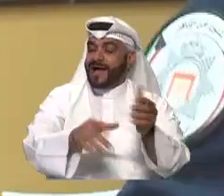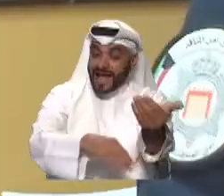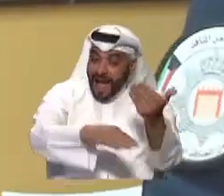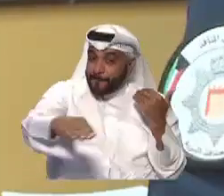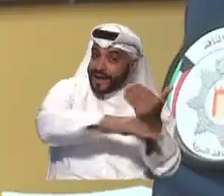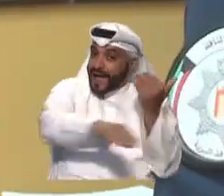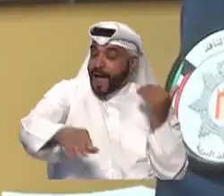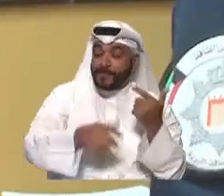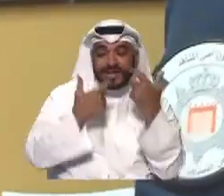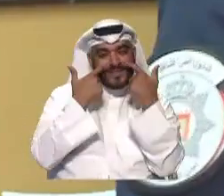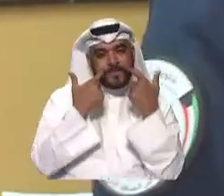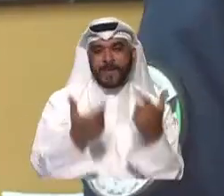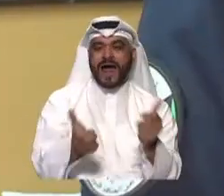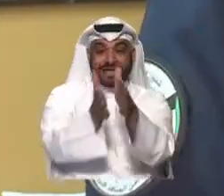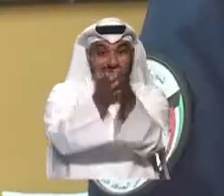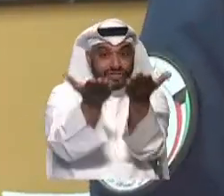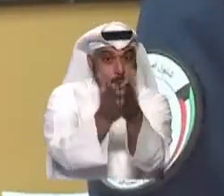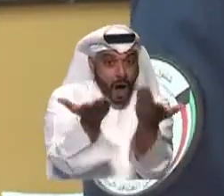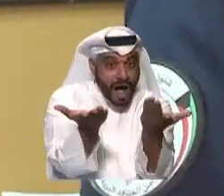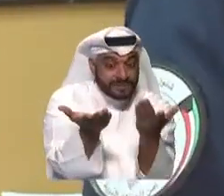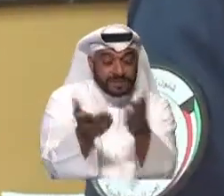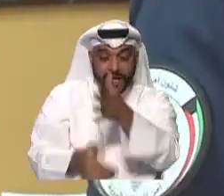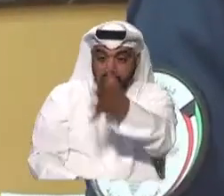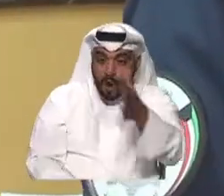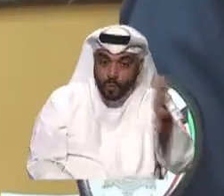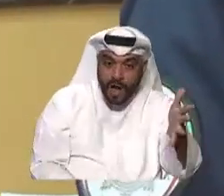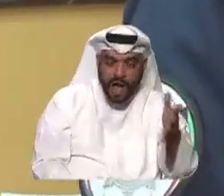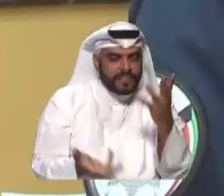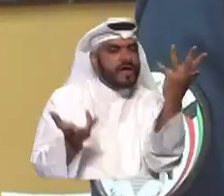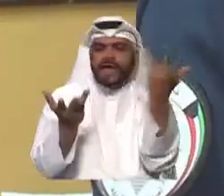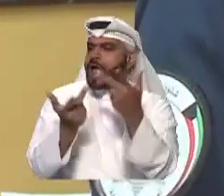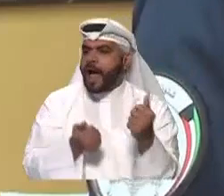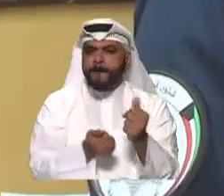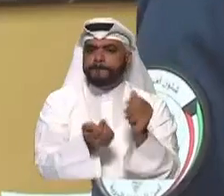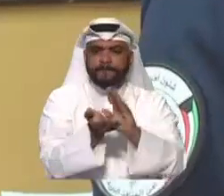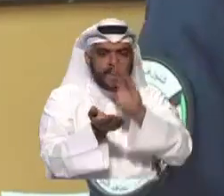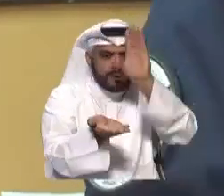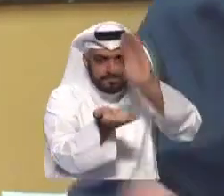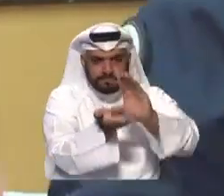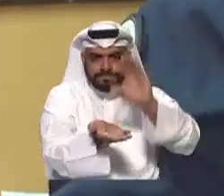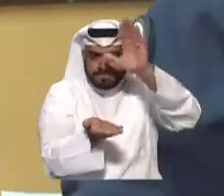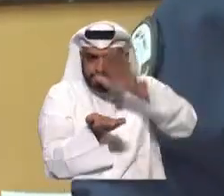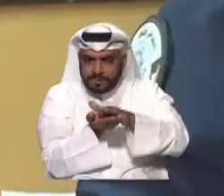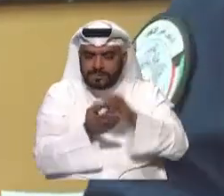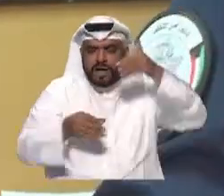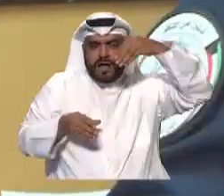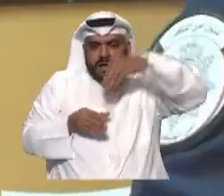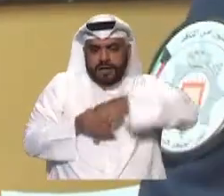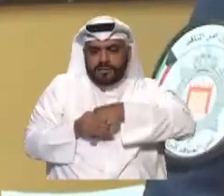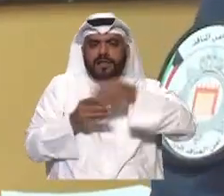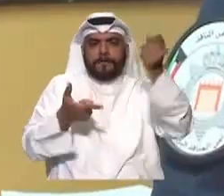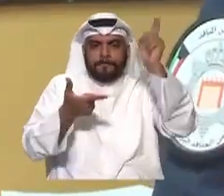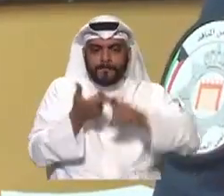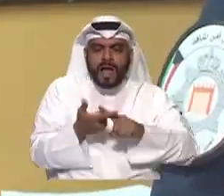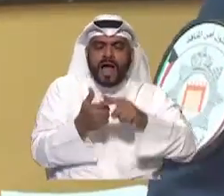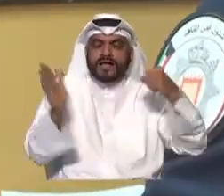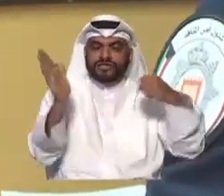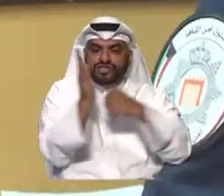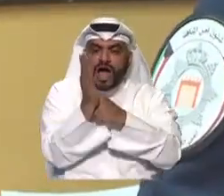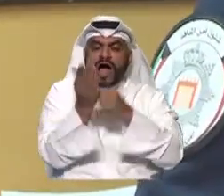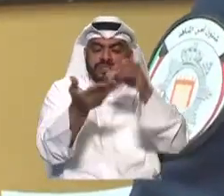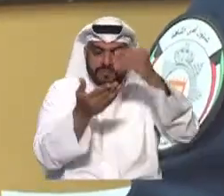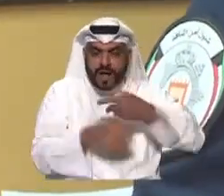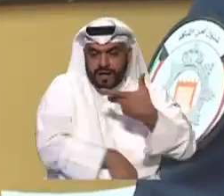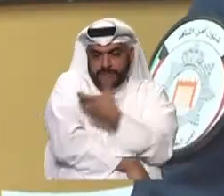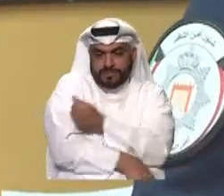جاي من المملكة العربية السعودية واصل الكويت ومسافة تقريبا 7-8 ساعات، أو إنه طالع من الكويت يبي يغادر، يقول أنا